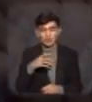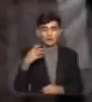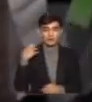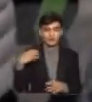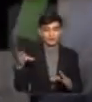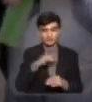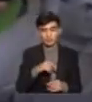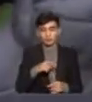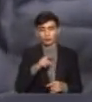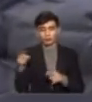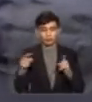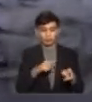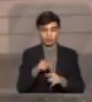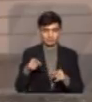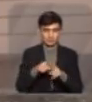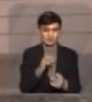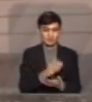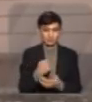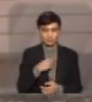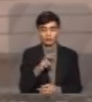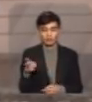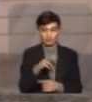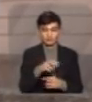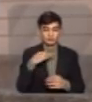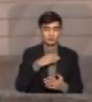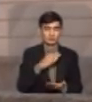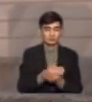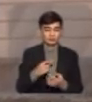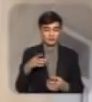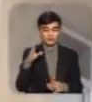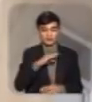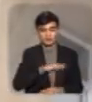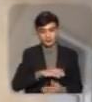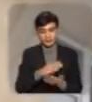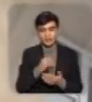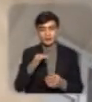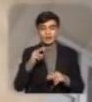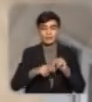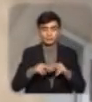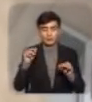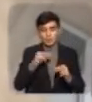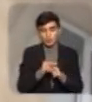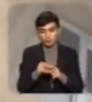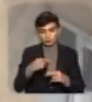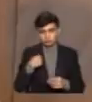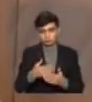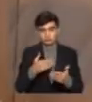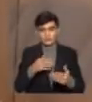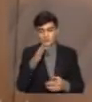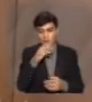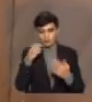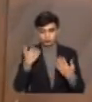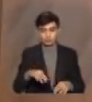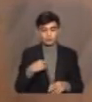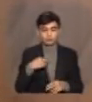теуіп, сандалтып қойды деп қапалы, ал үйлерді үлестірген жауаптылар инженерлік жұмыстарды мерзімінен бұрын бітірдік деп ақталып отыр. Біз